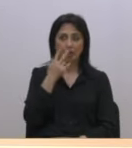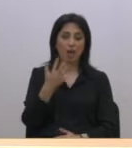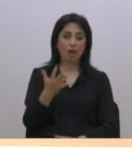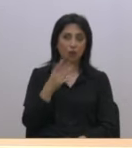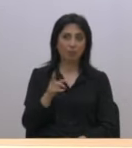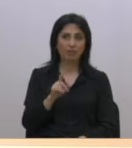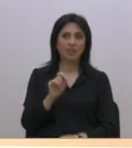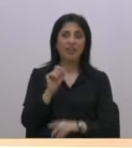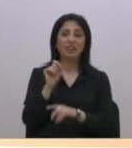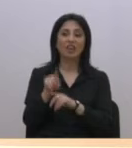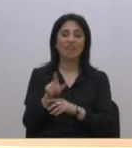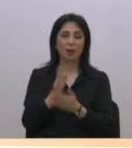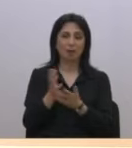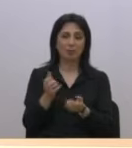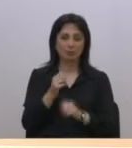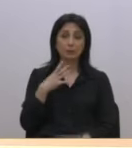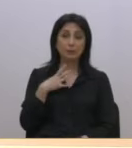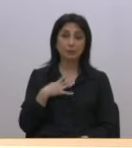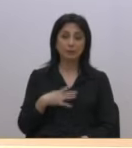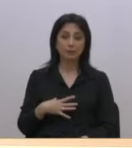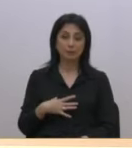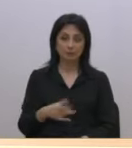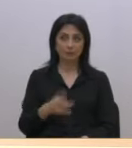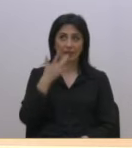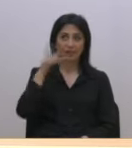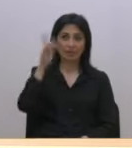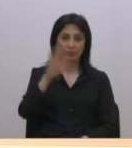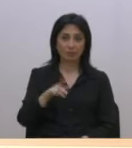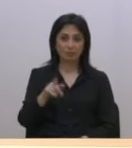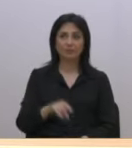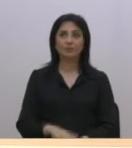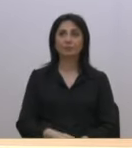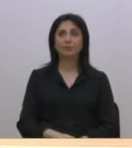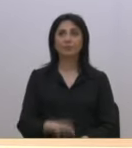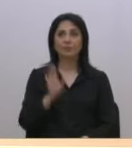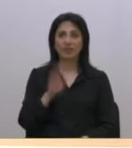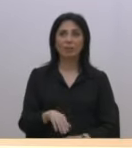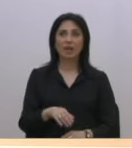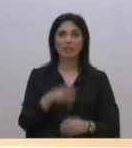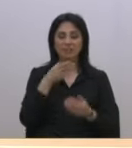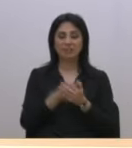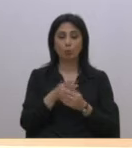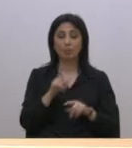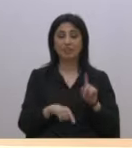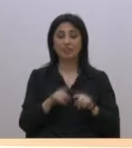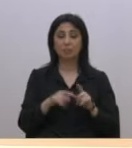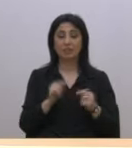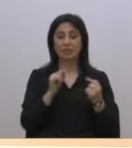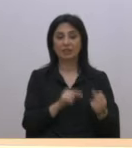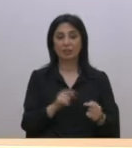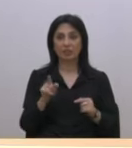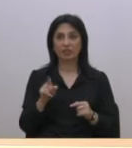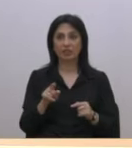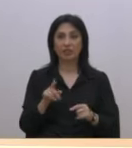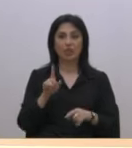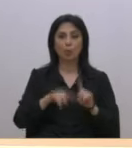აშკარად, რომ დავალება აქვთ მიღებული ქვეყნის ფარგლებს გარედან, მაგრამ ამ საკუთარი სამშობლოს წინააღმდეგ ეს